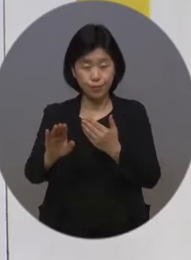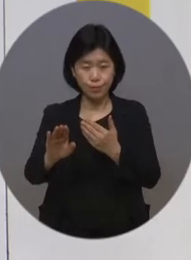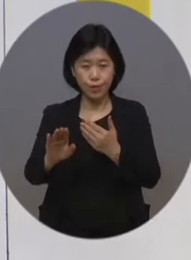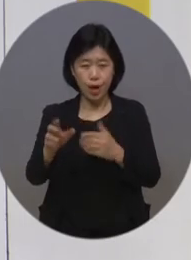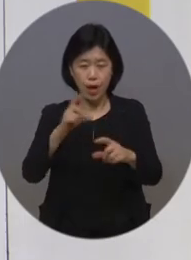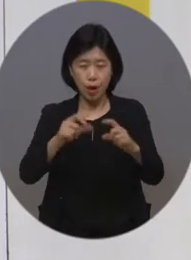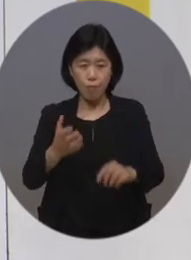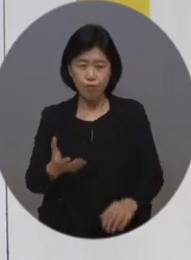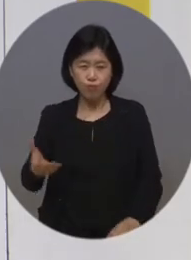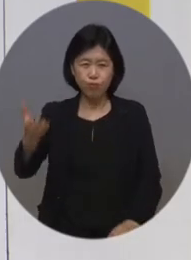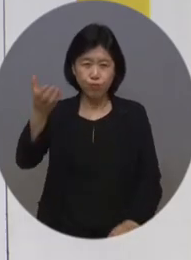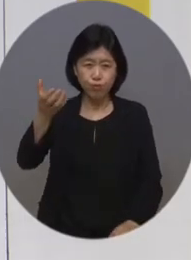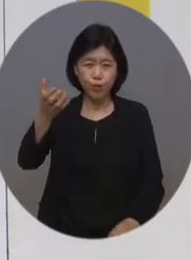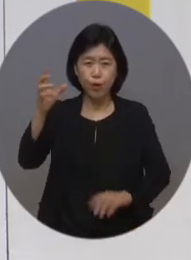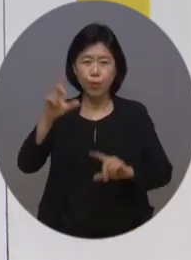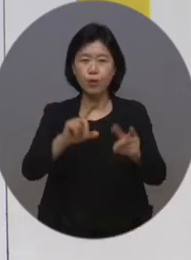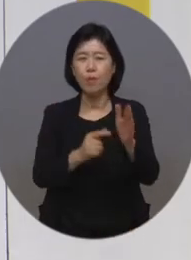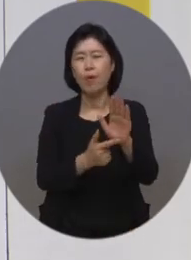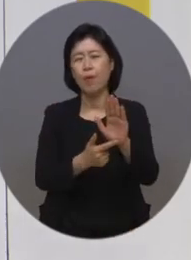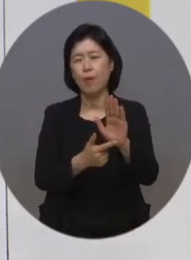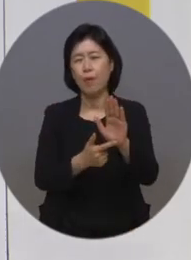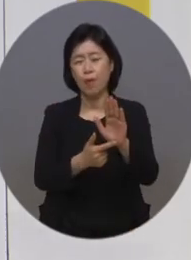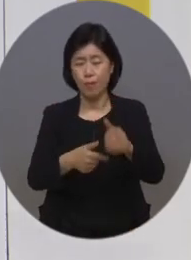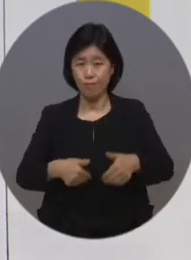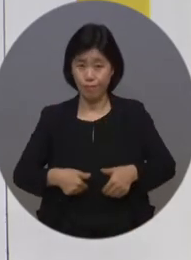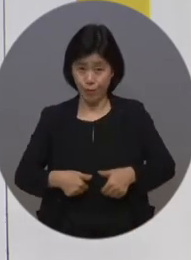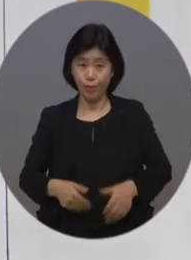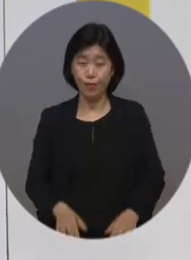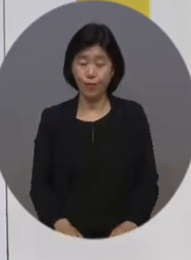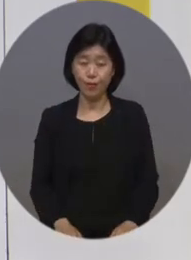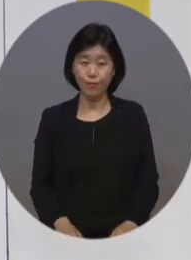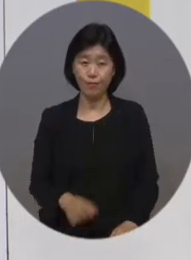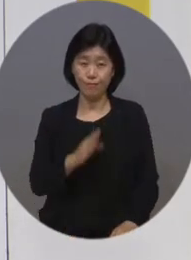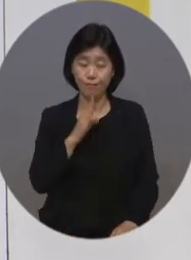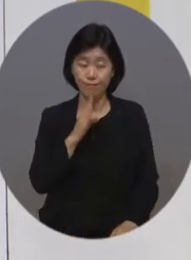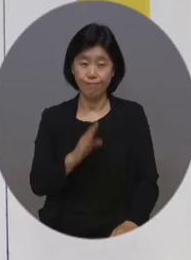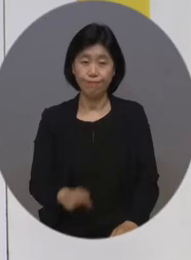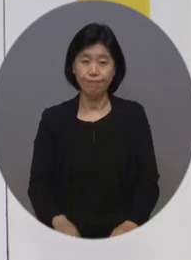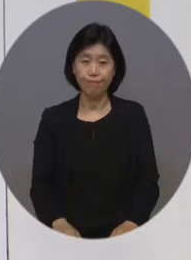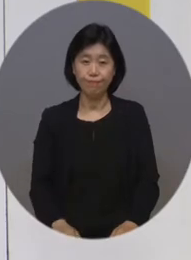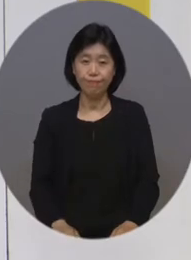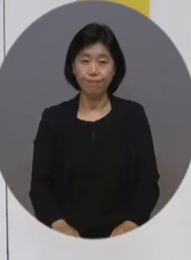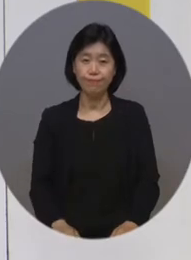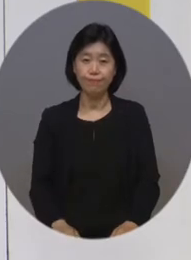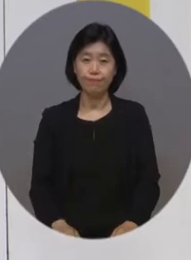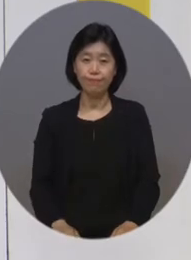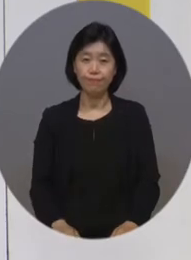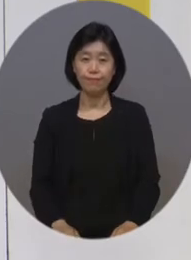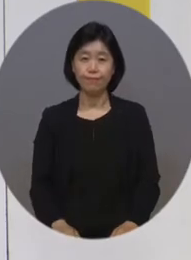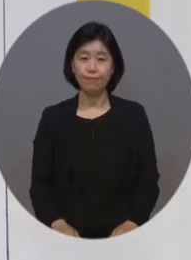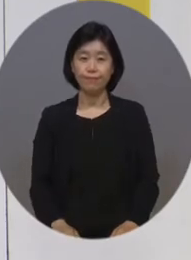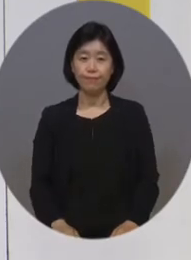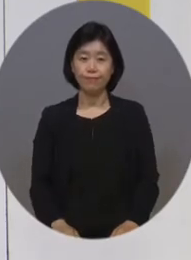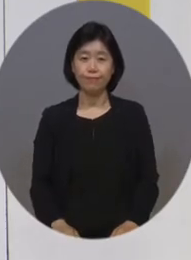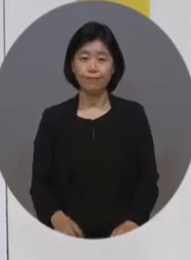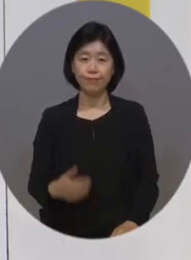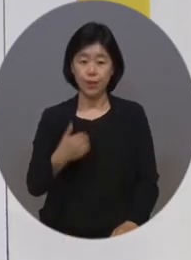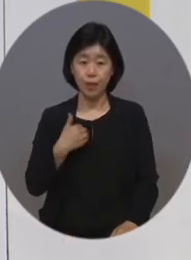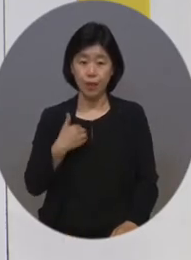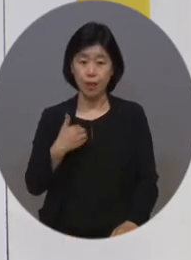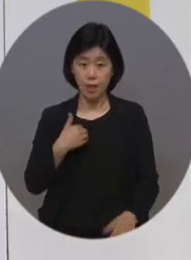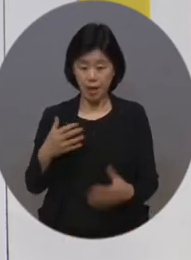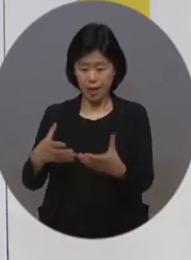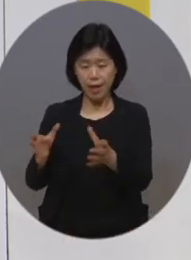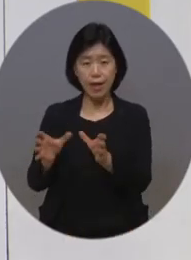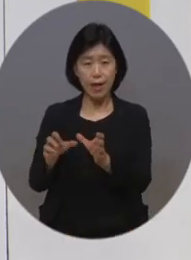어떤지 해야 된다고 생각합니다 그래야 새로운 이지를 들어오는 거 아니겠어요 저는 소장 개업 바로 서당에 변화를 위해서